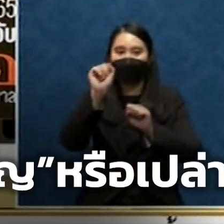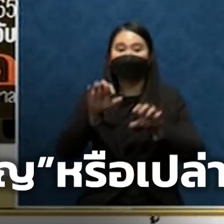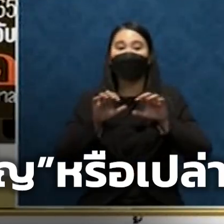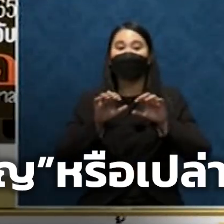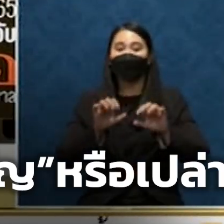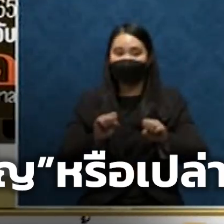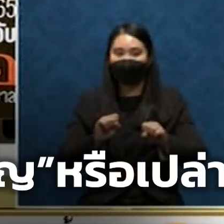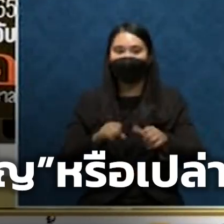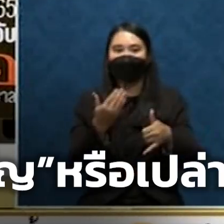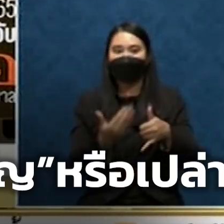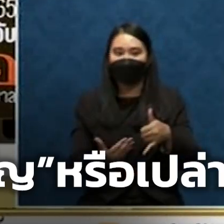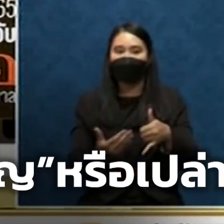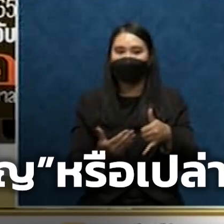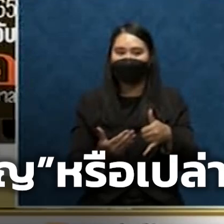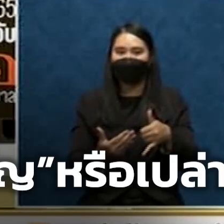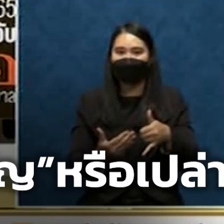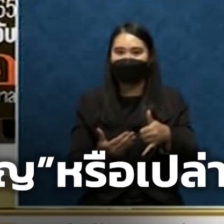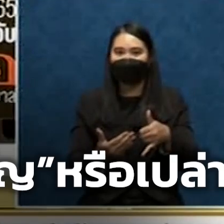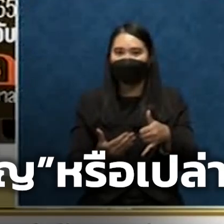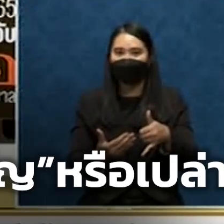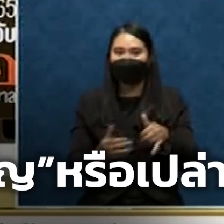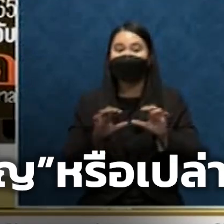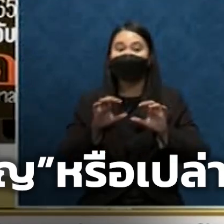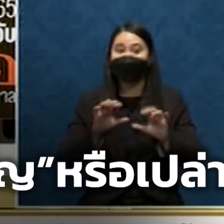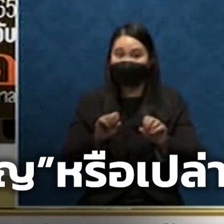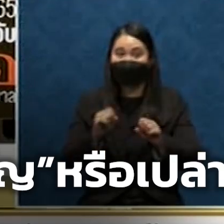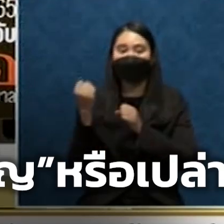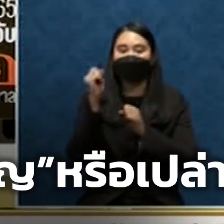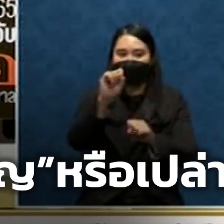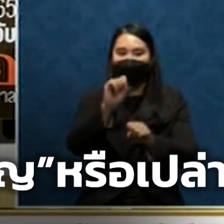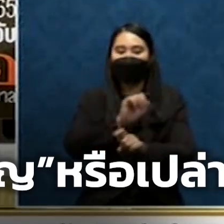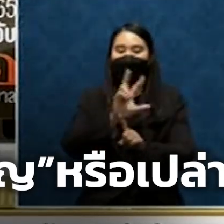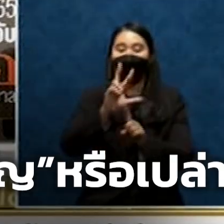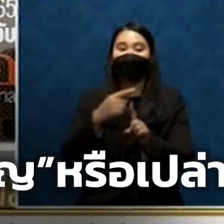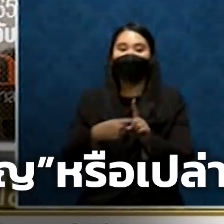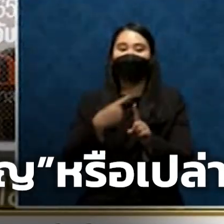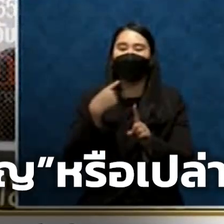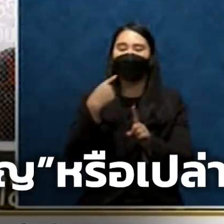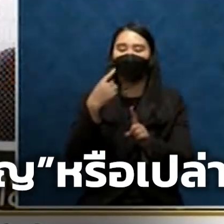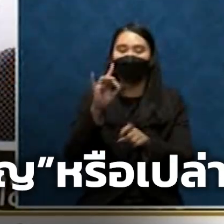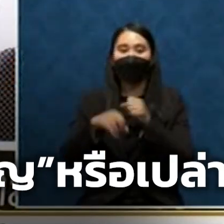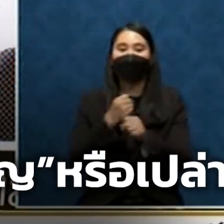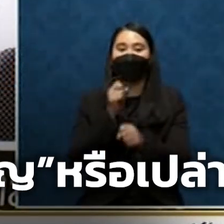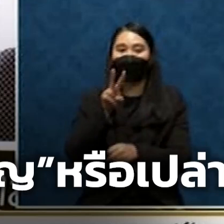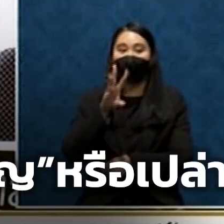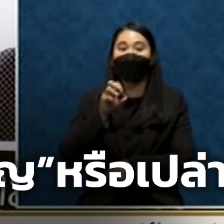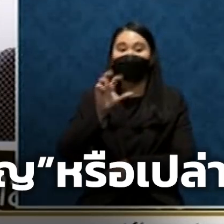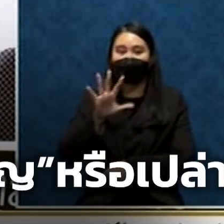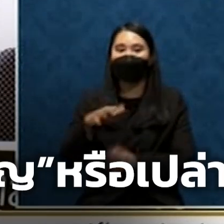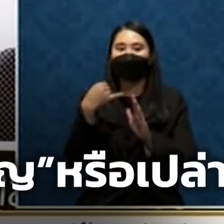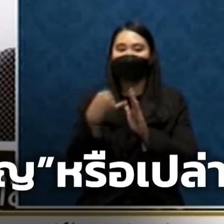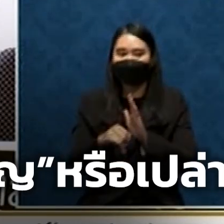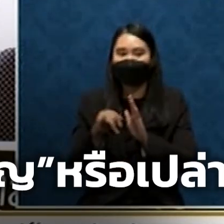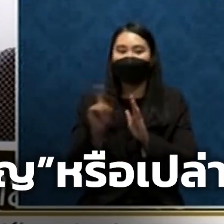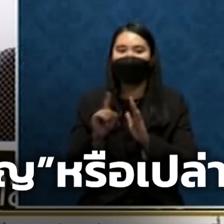หมายจับสวอ่างคนดีของท่านประยุทธ์ไปแล้วตั้งแต่เมื่อวันที่ 3ตุลาคม 65ที่ผ่านมาในความผิดที่